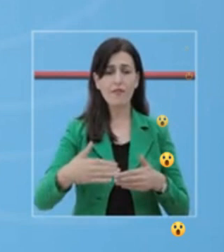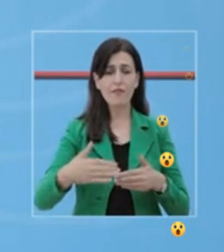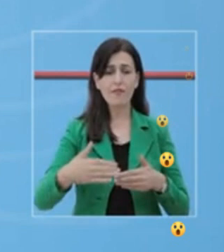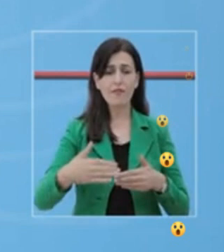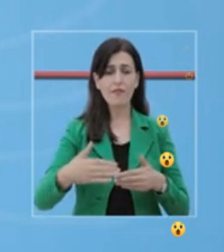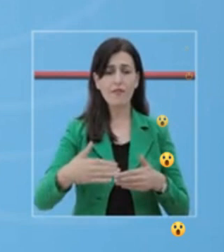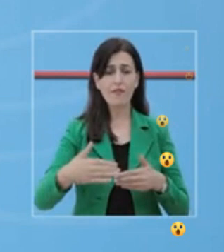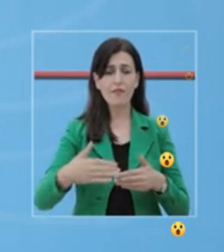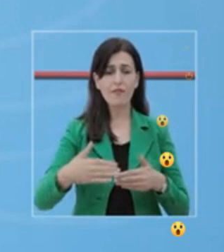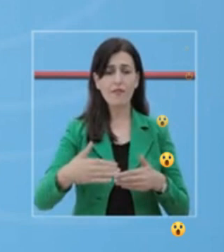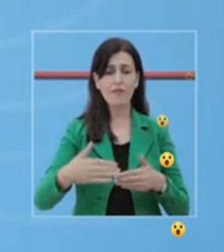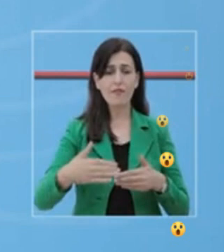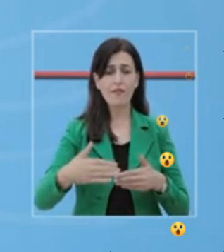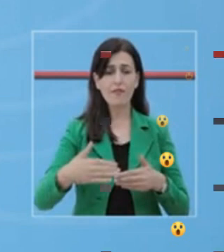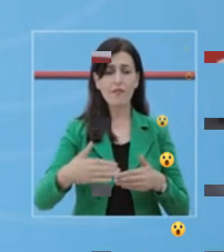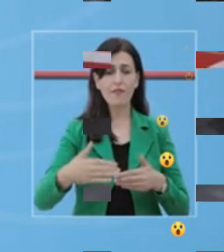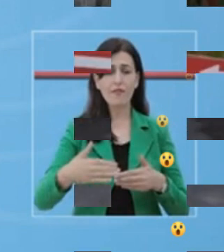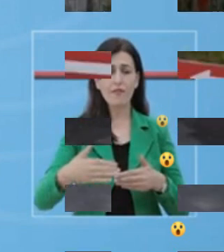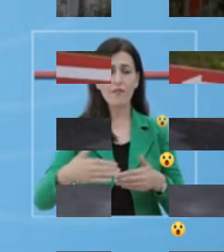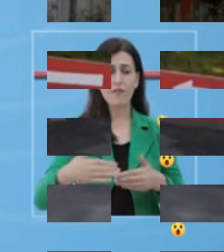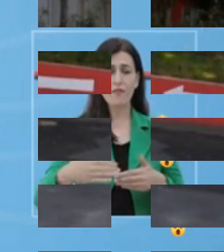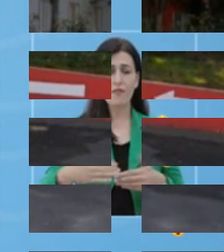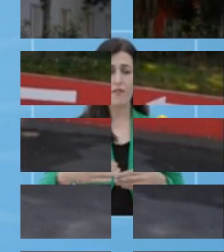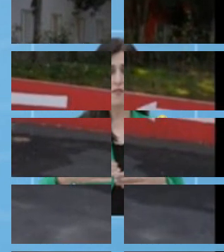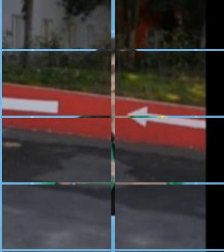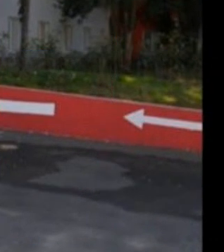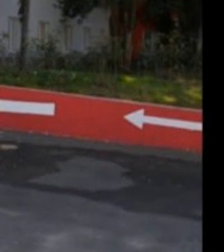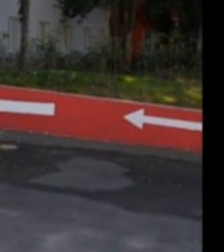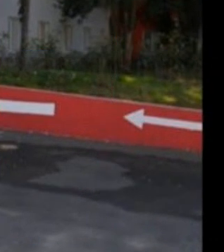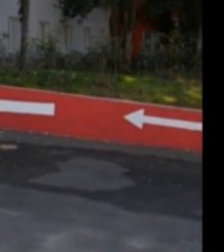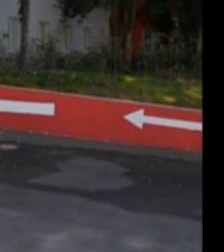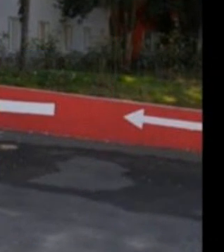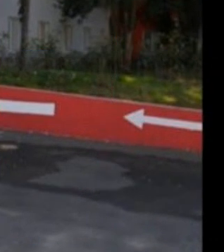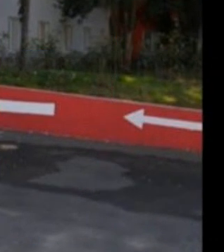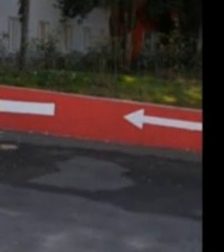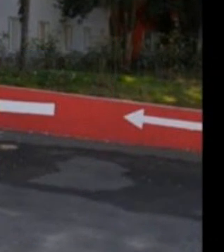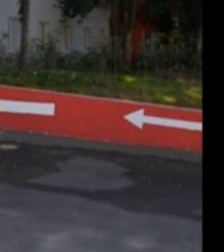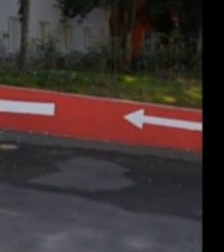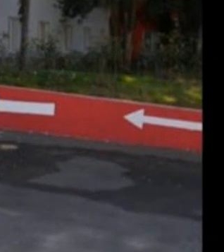pacient 67 vjeç nga Shkodra i konfirmuar pozitiv me COVID-19,